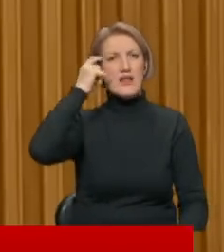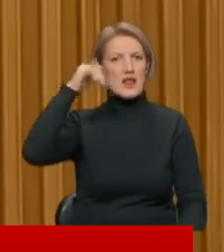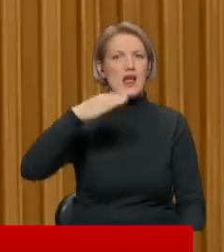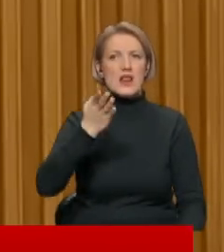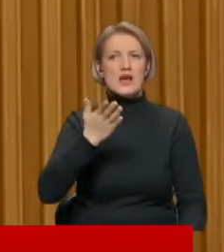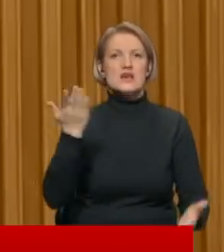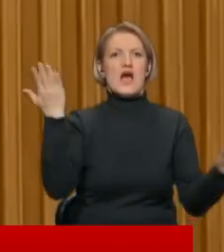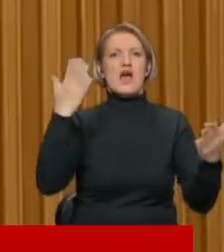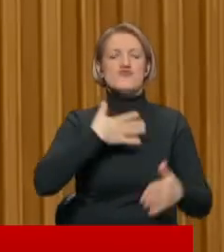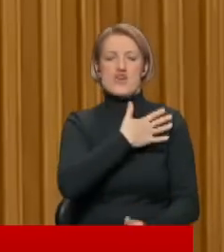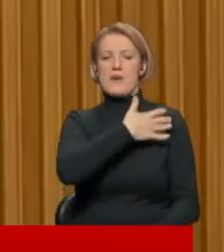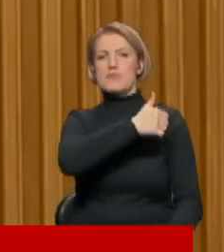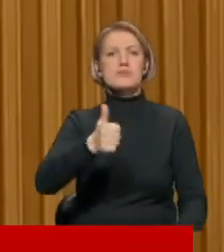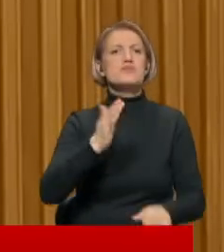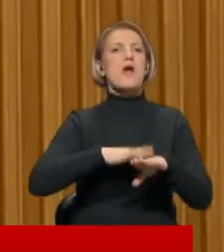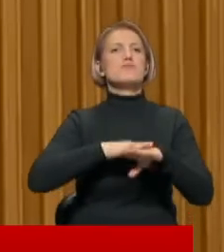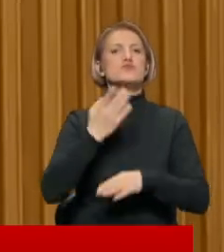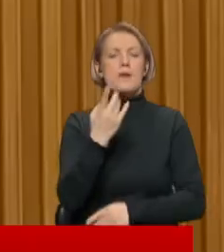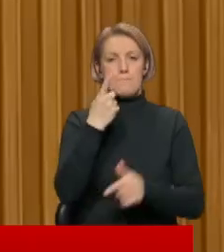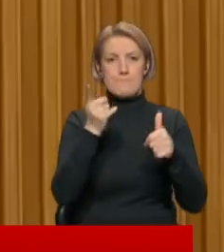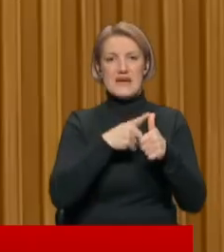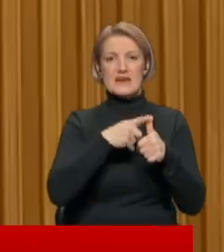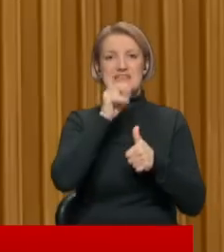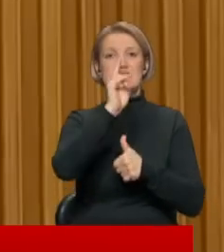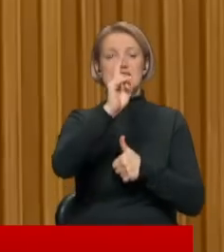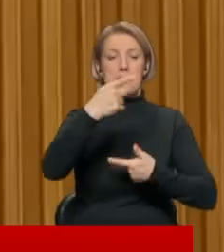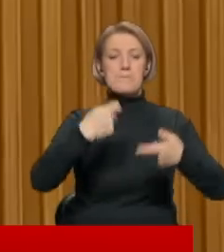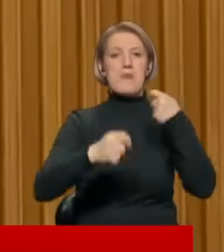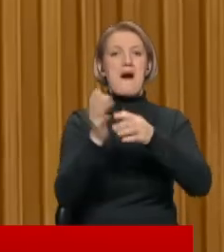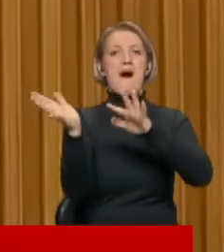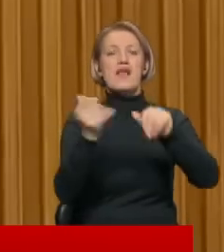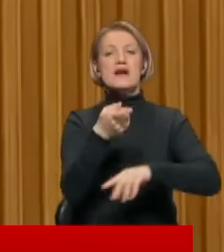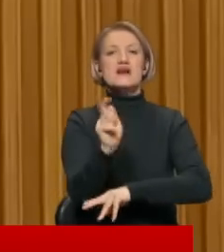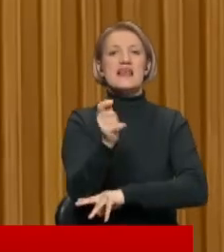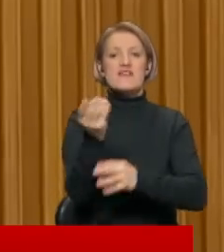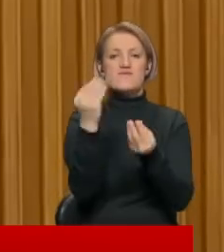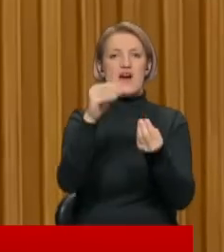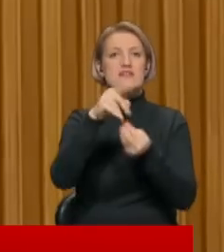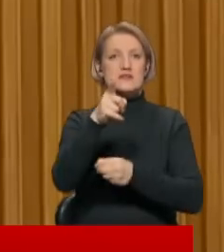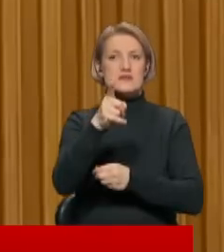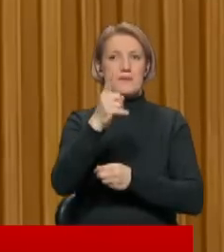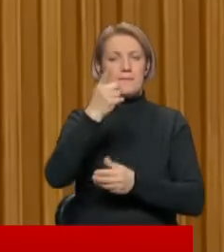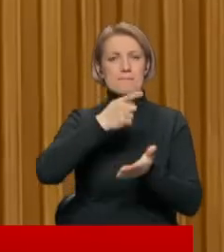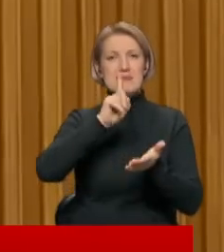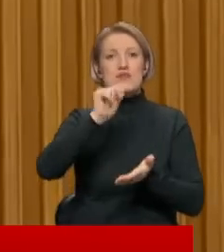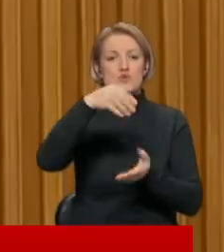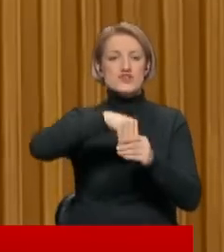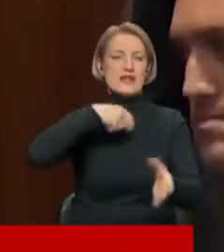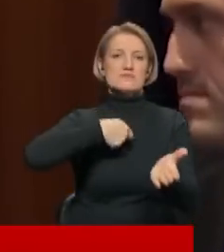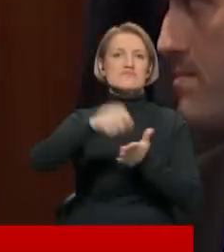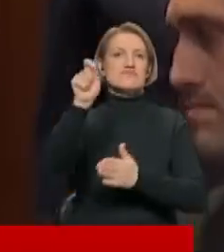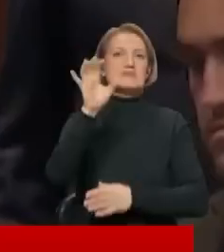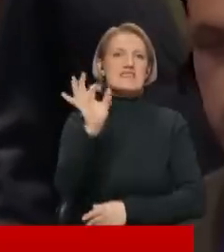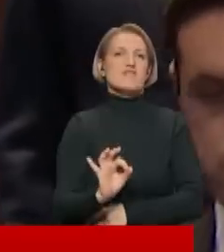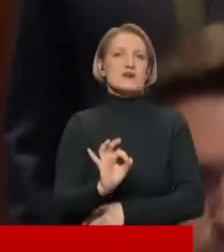şu gelir ya CHP yenince ne yapacak bir senin bankalardan aldığın kredilerin faizleri bir günde sıfırlayacak yok